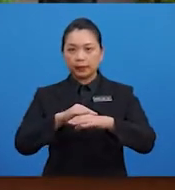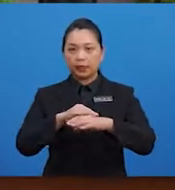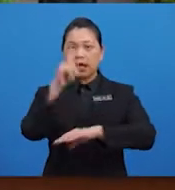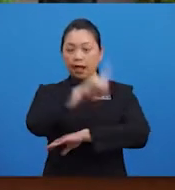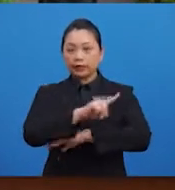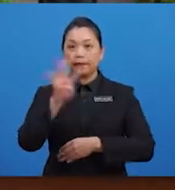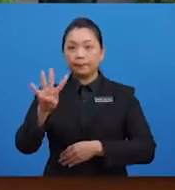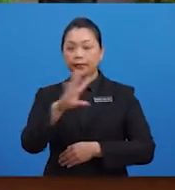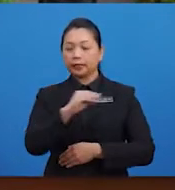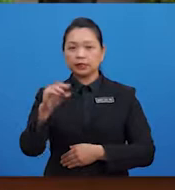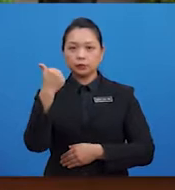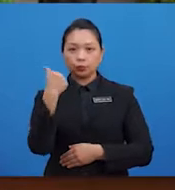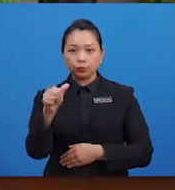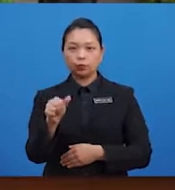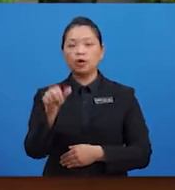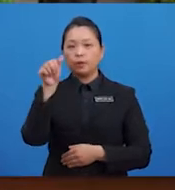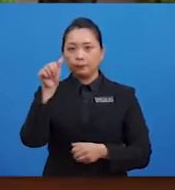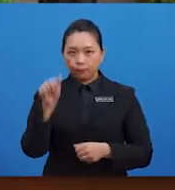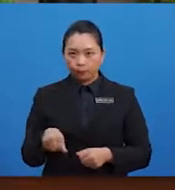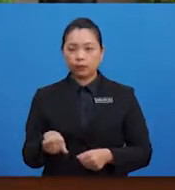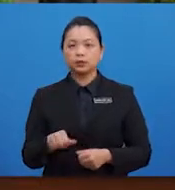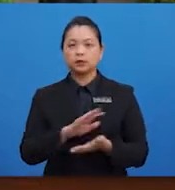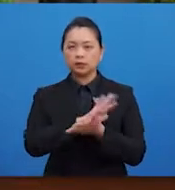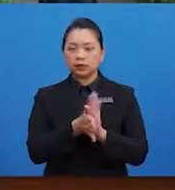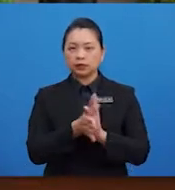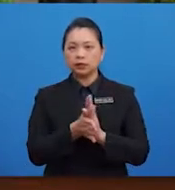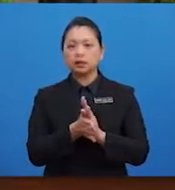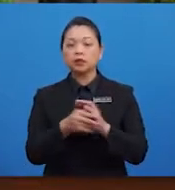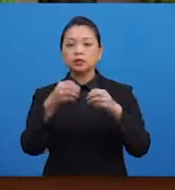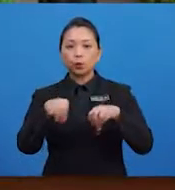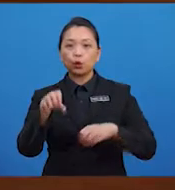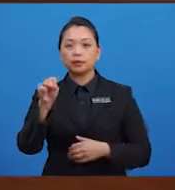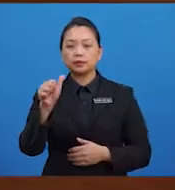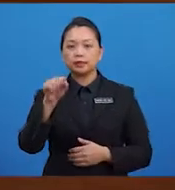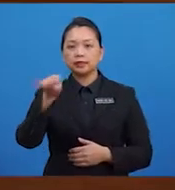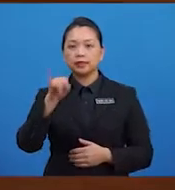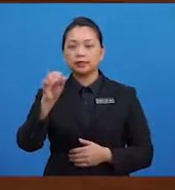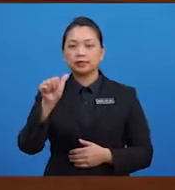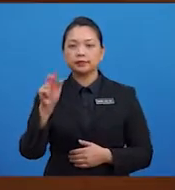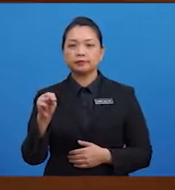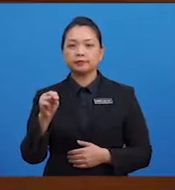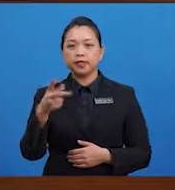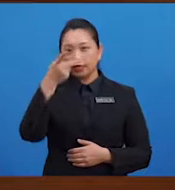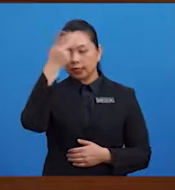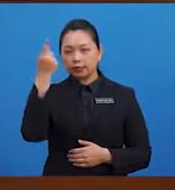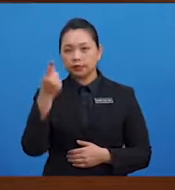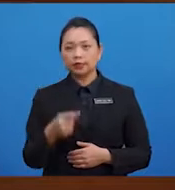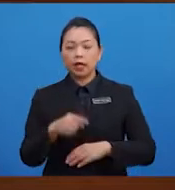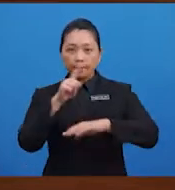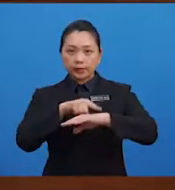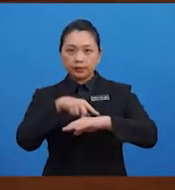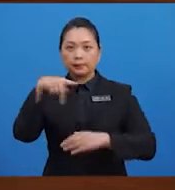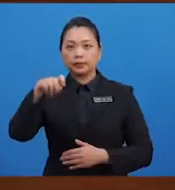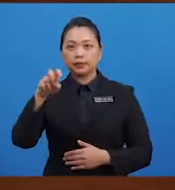hari keempat dan ke-10 boleh dijadikan sebagai telur sajian. Ini kerana ketika